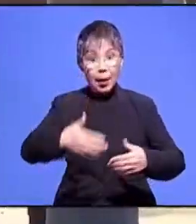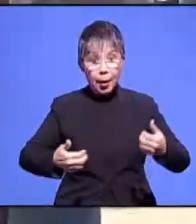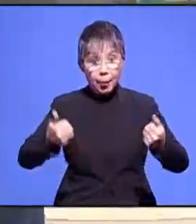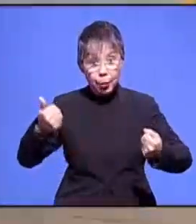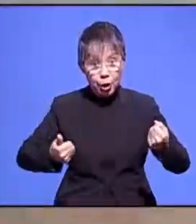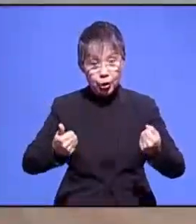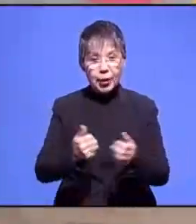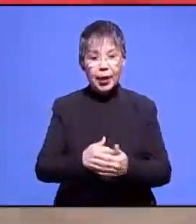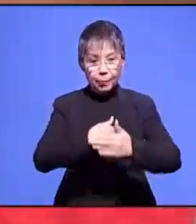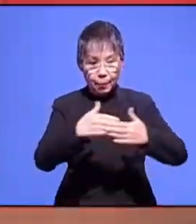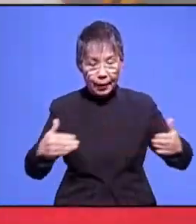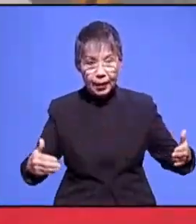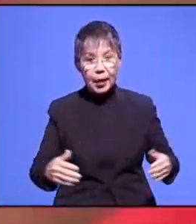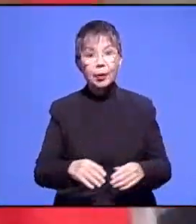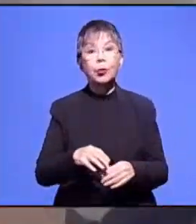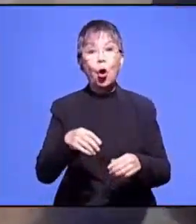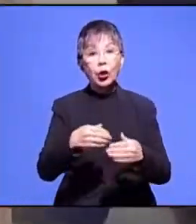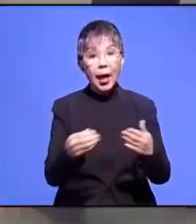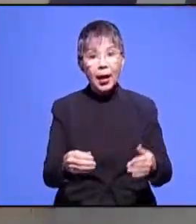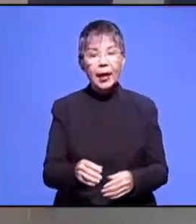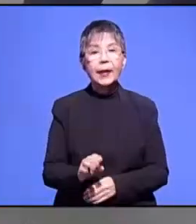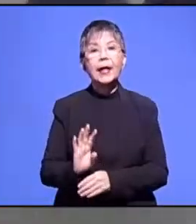perbatasan kota dan kabupaten Bogor